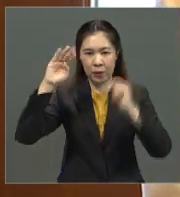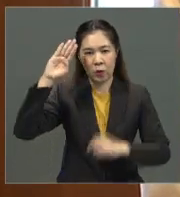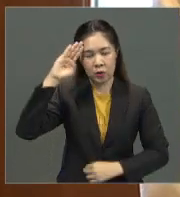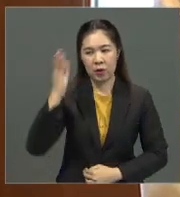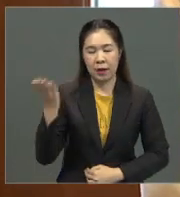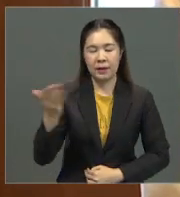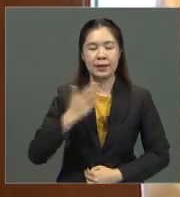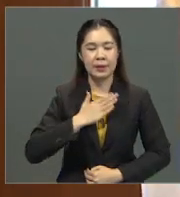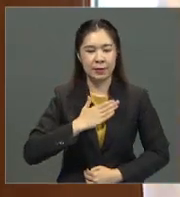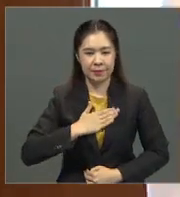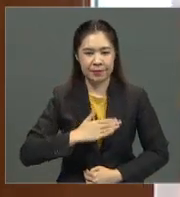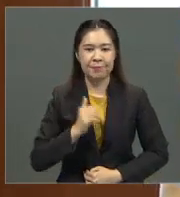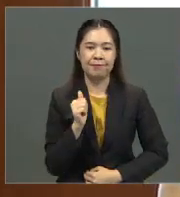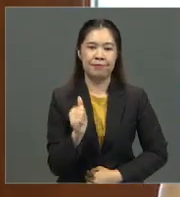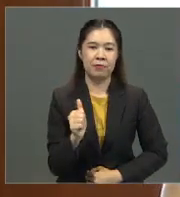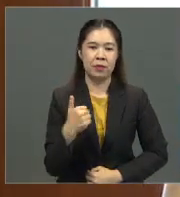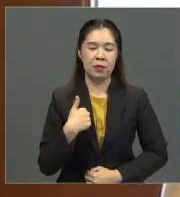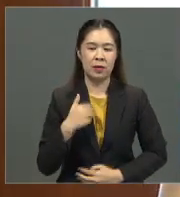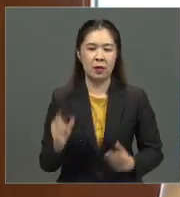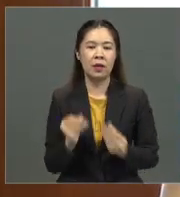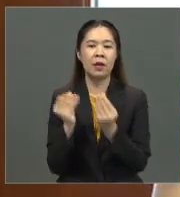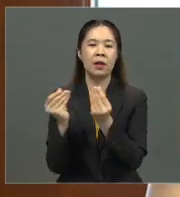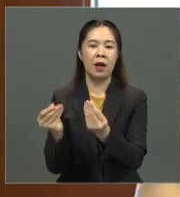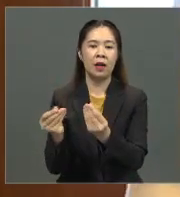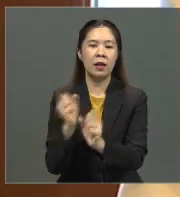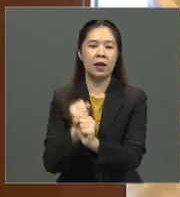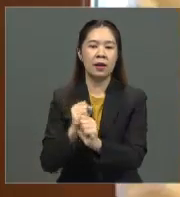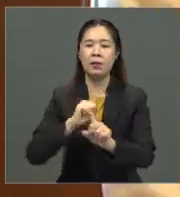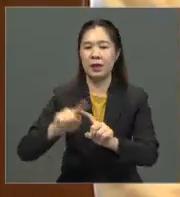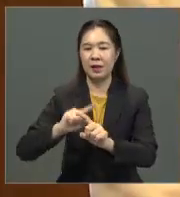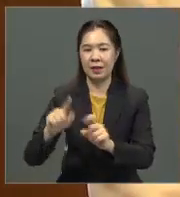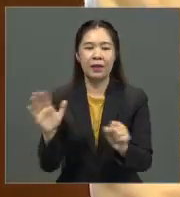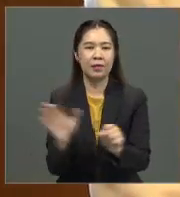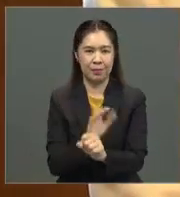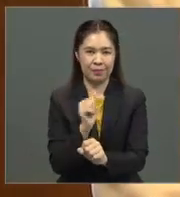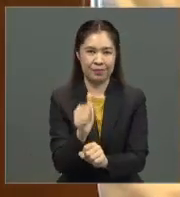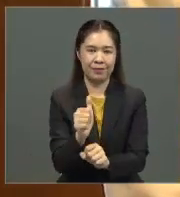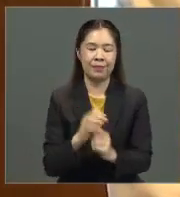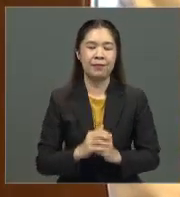ได้เปิดโอกาสให้ท่านได้ปรับได้เต็มที่